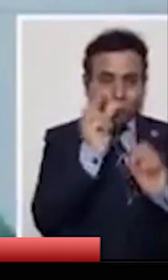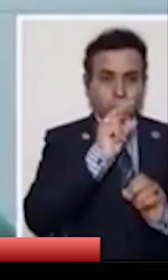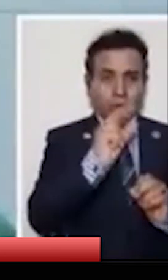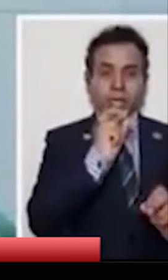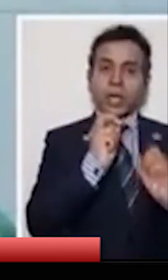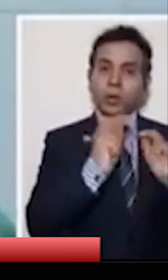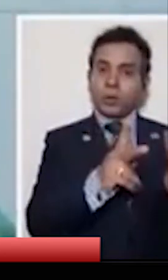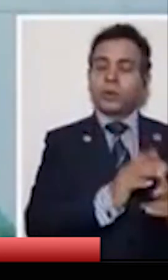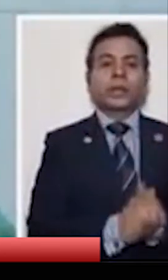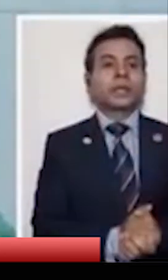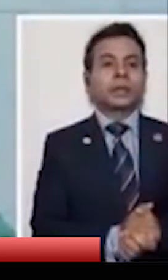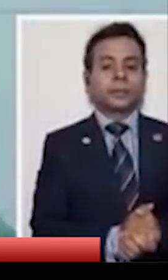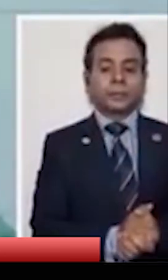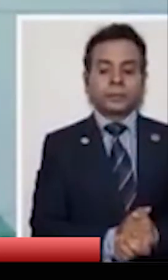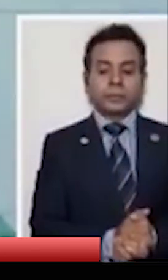শনাক্ত হয়েছে আমাদের